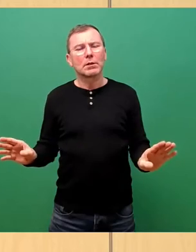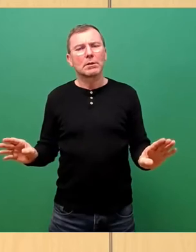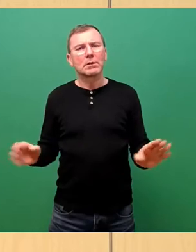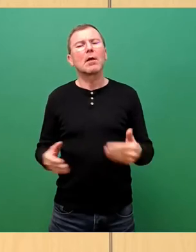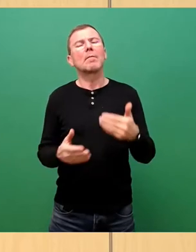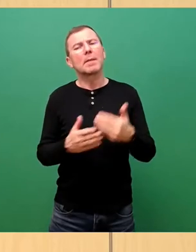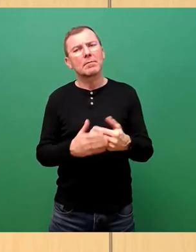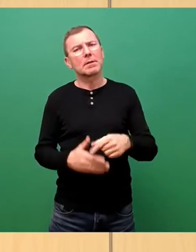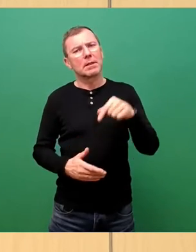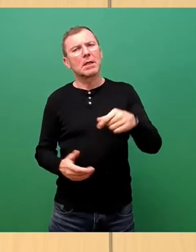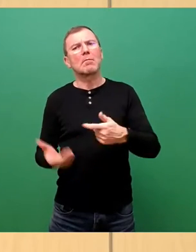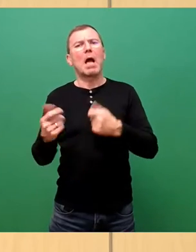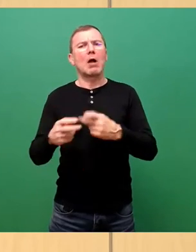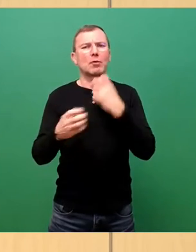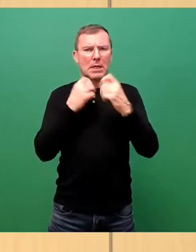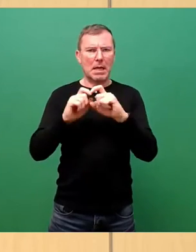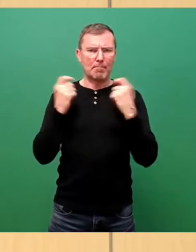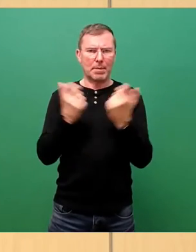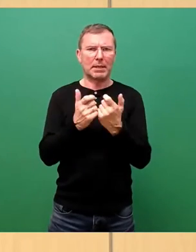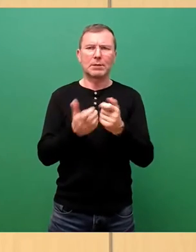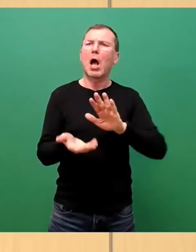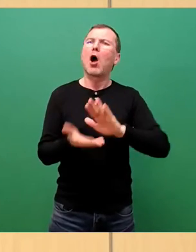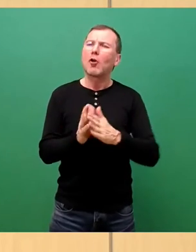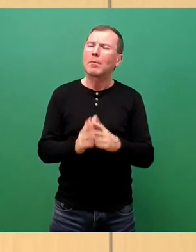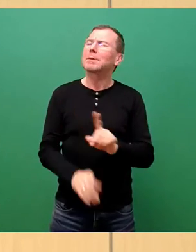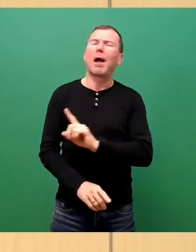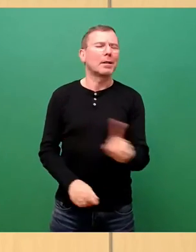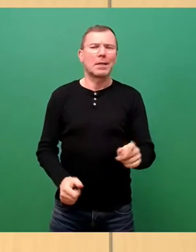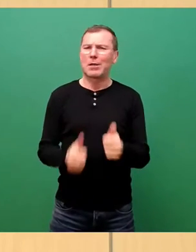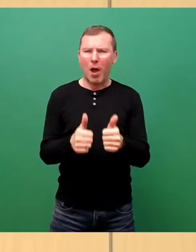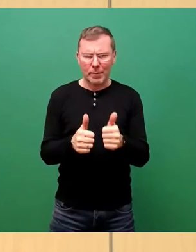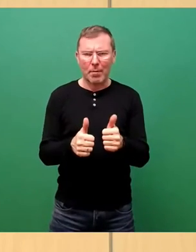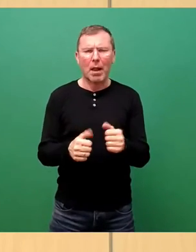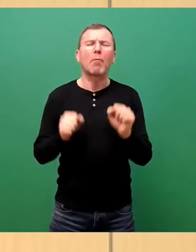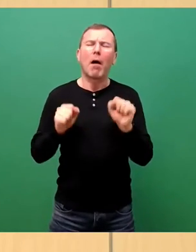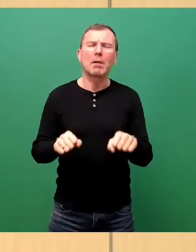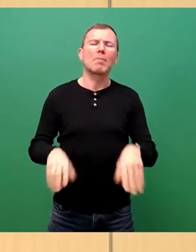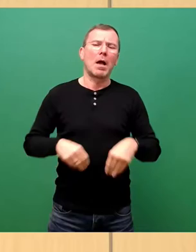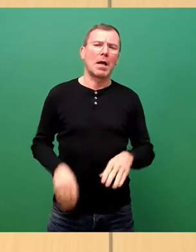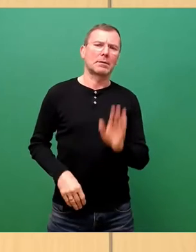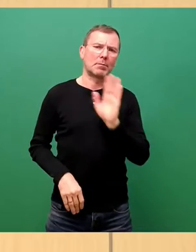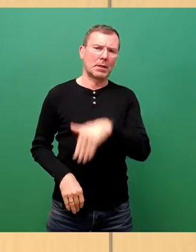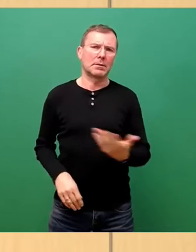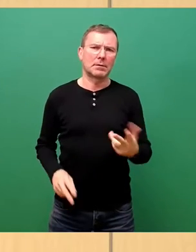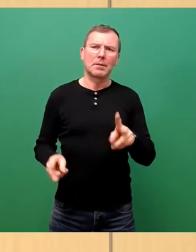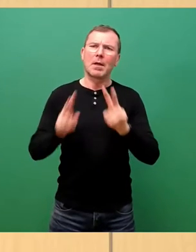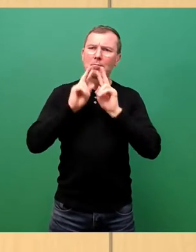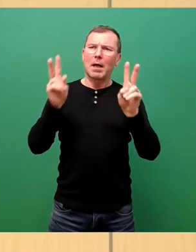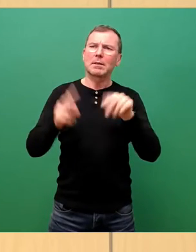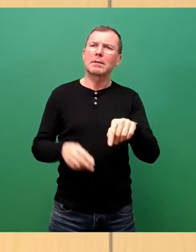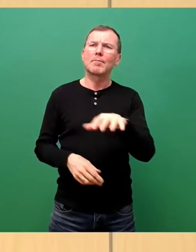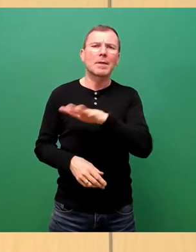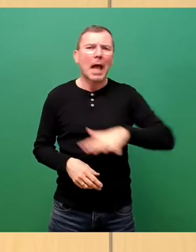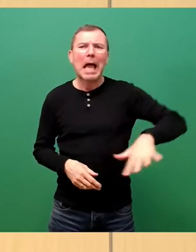im Ausschlussbericht vorgeschlagene Kompromiss zwar nicht optimal, aber er ist vertretbar. Denn er berücksichtigt, dass gerade die regionalen kleineren